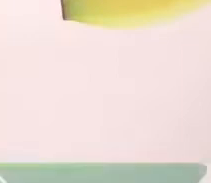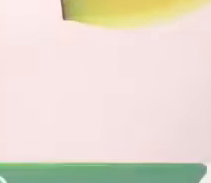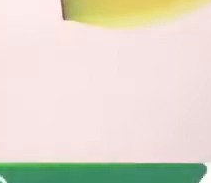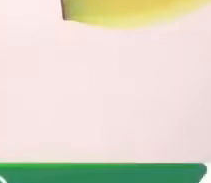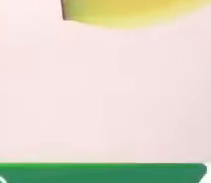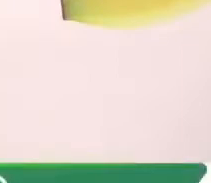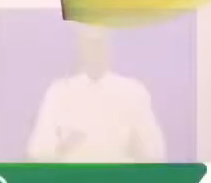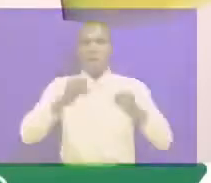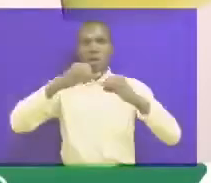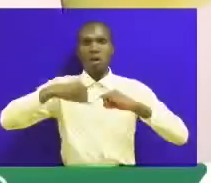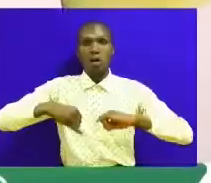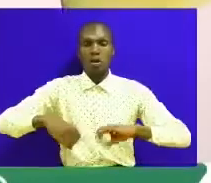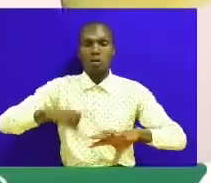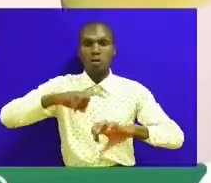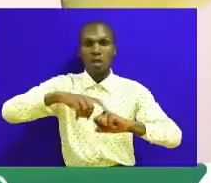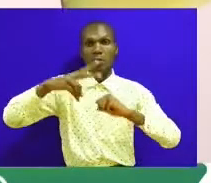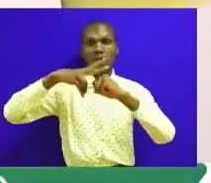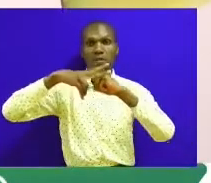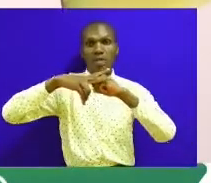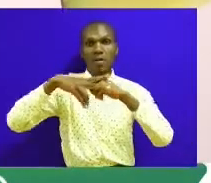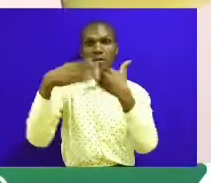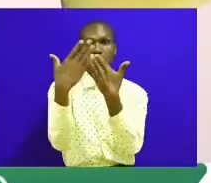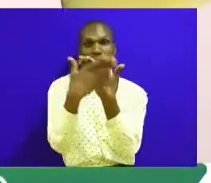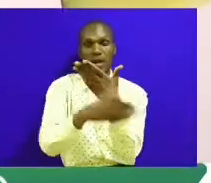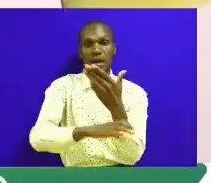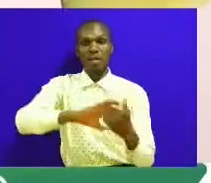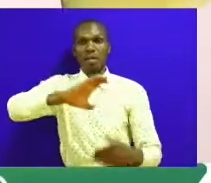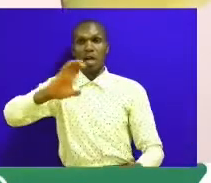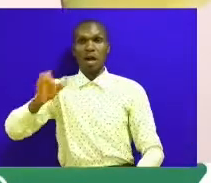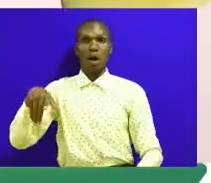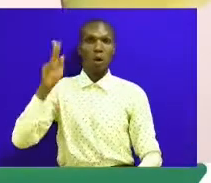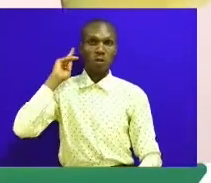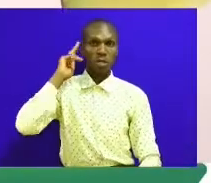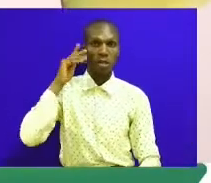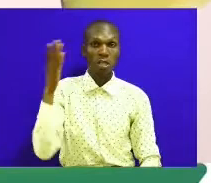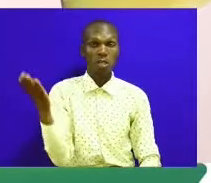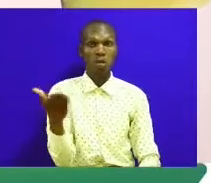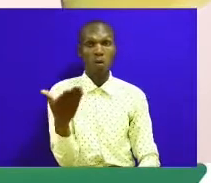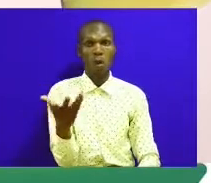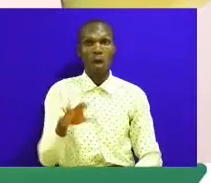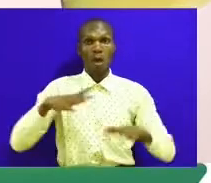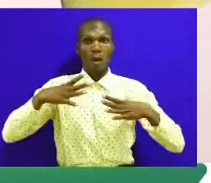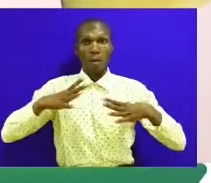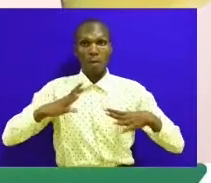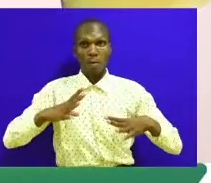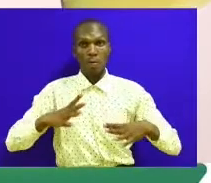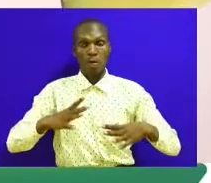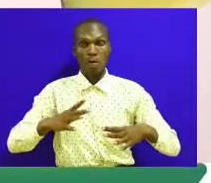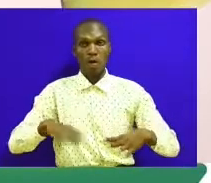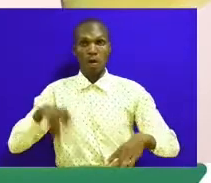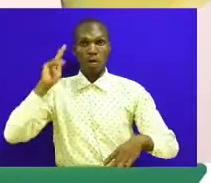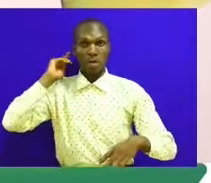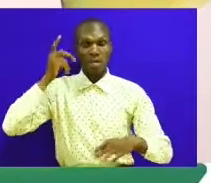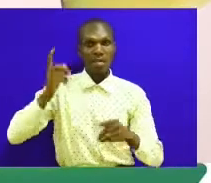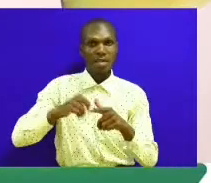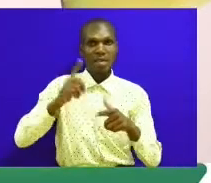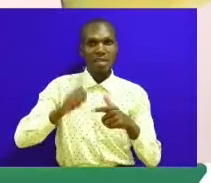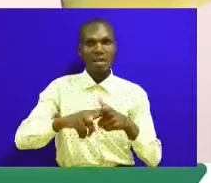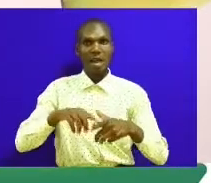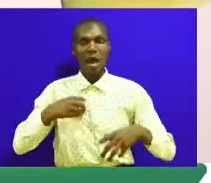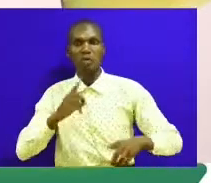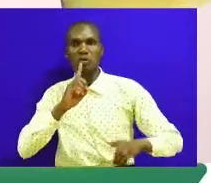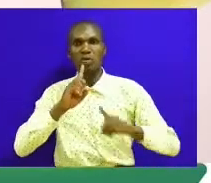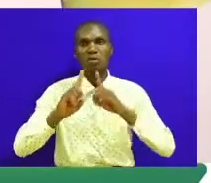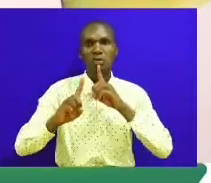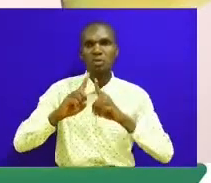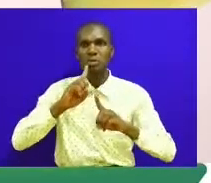manga na maya yense ya mungo tuko ya chaka kuruwase kaunti ya Kisi awase ense mwe ya wamenyiwe kaunti ya Kisi babe ili bago kwa nilaigurio